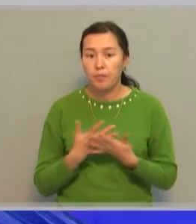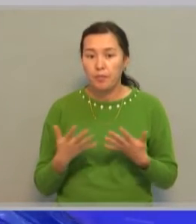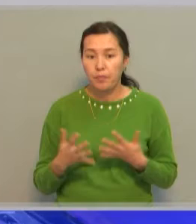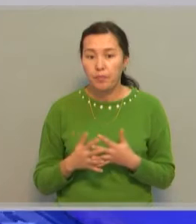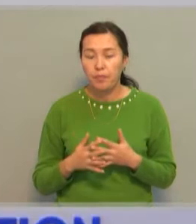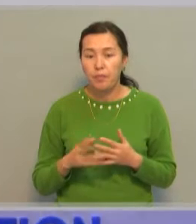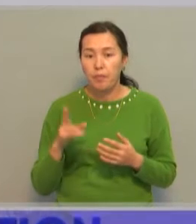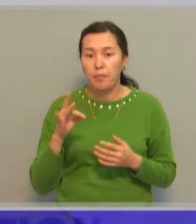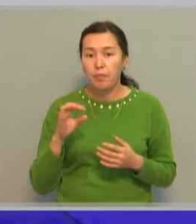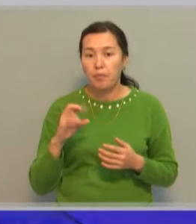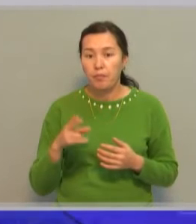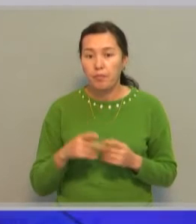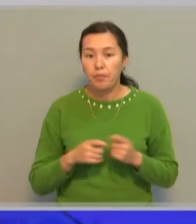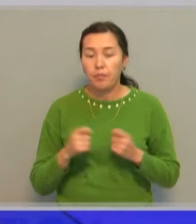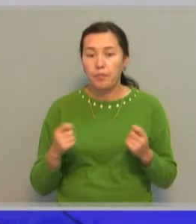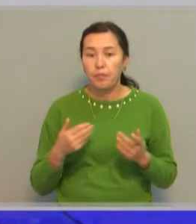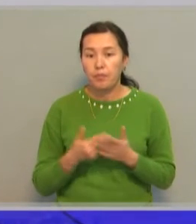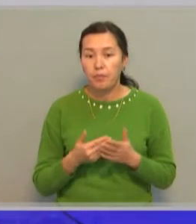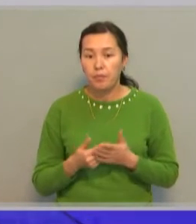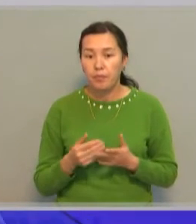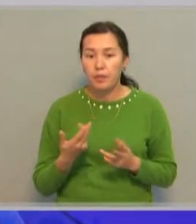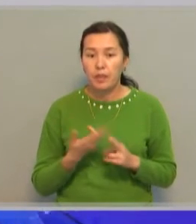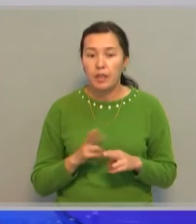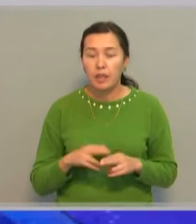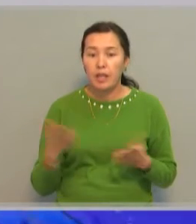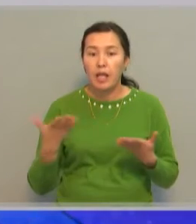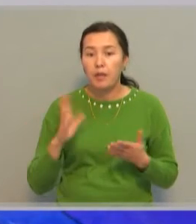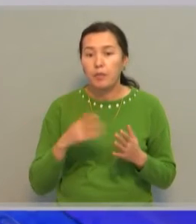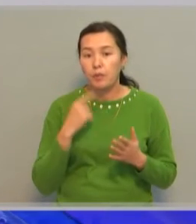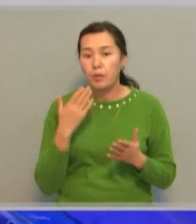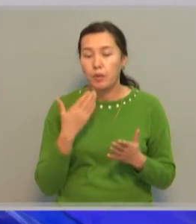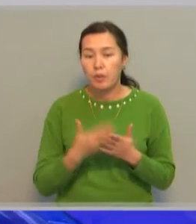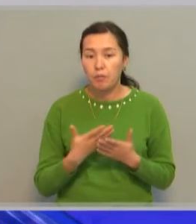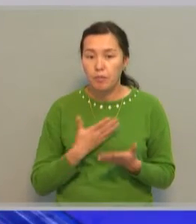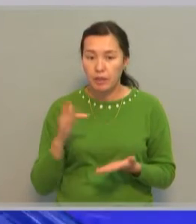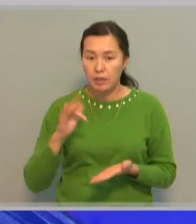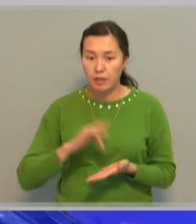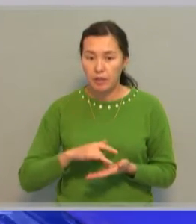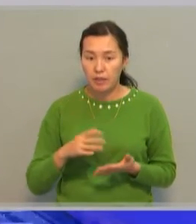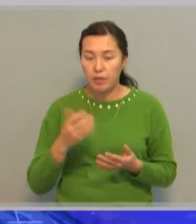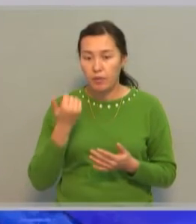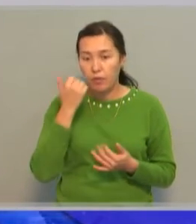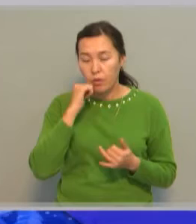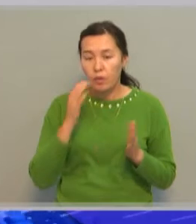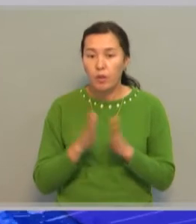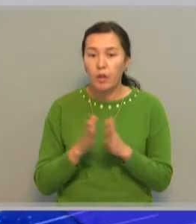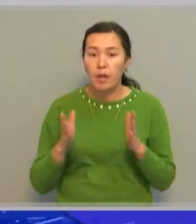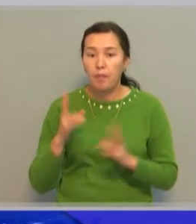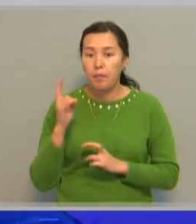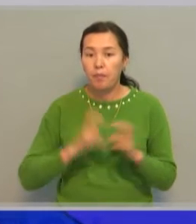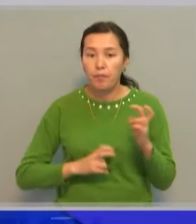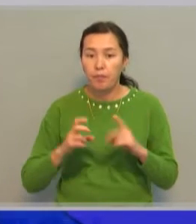өндірістік парктерді ашуын ұсынып отырмыз. Бұл қалай болады деп сұрасаңыздар, біздің қаламызда ескі үлкен